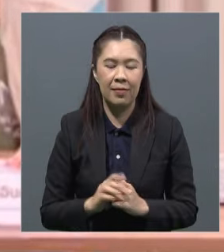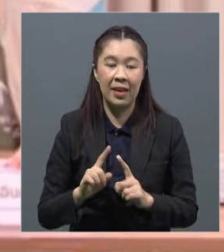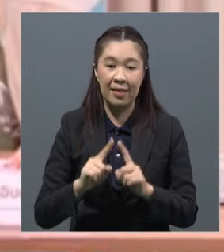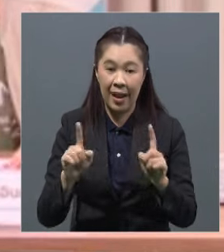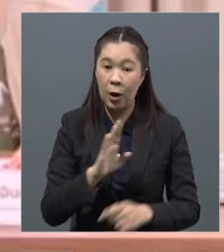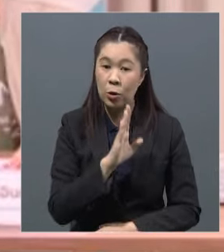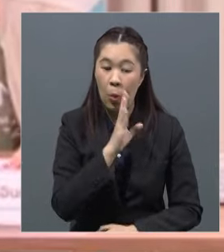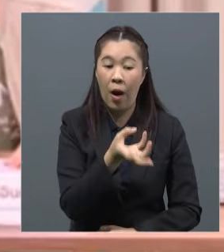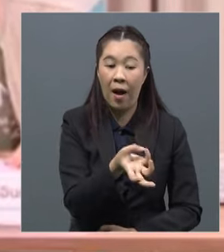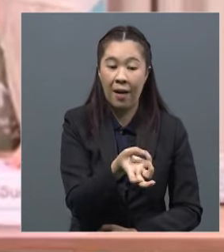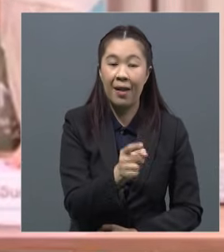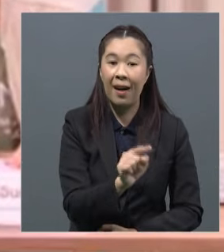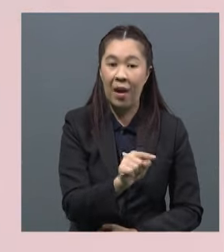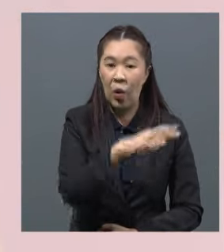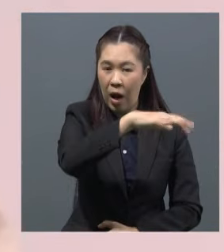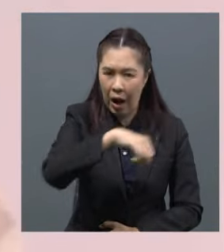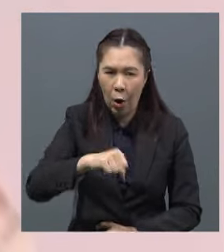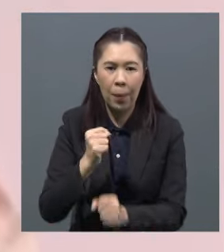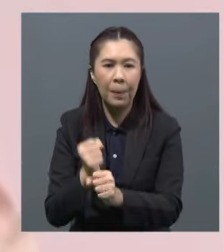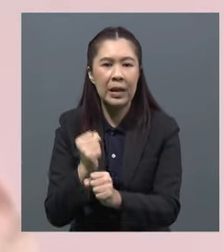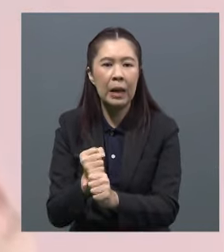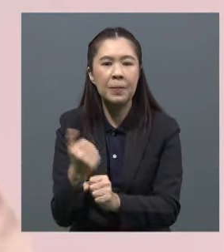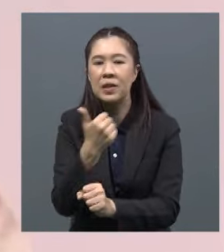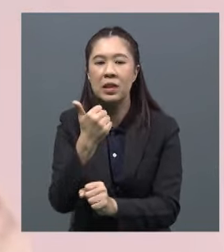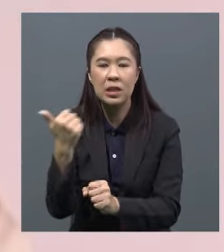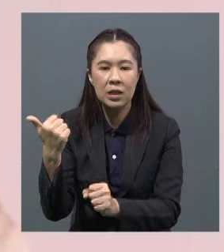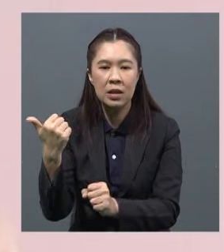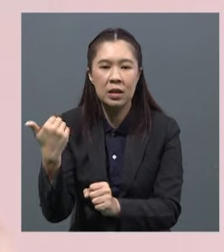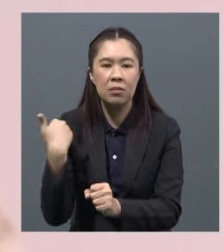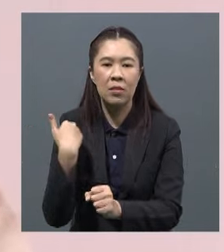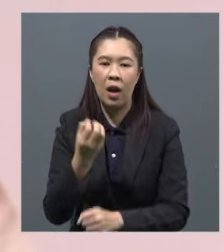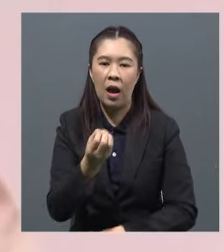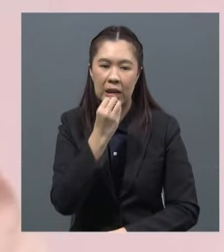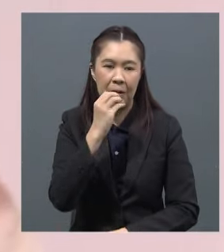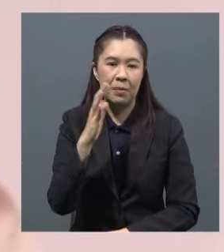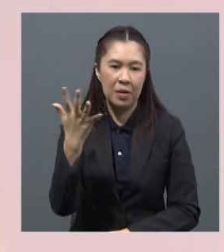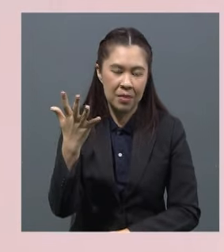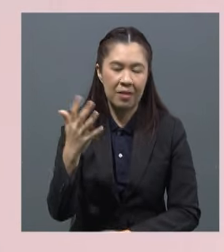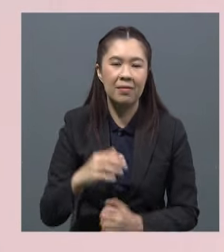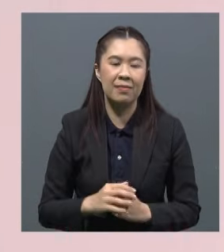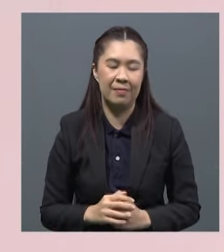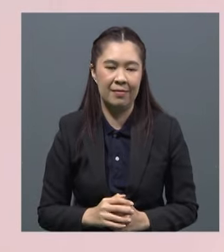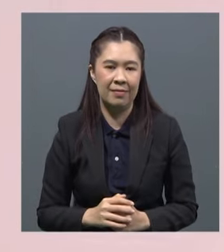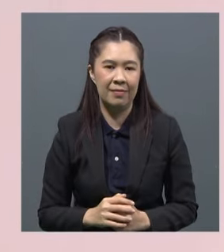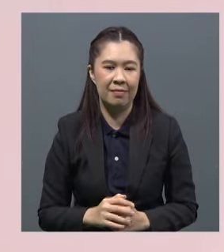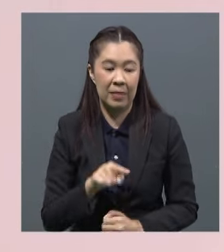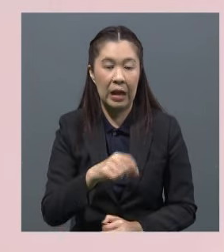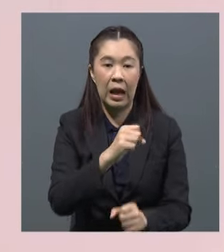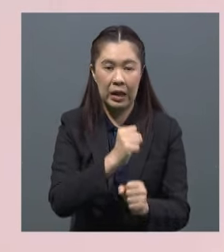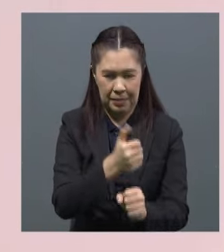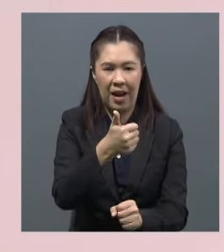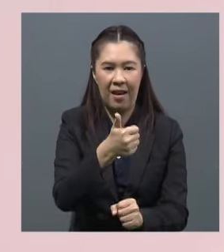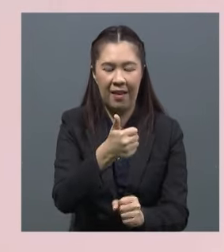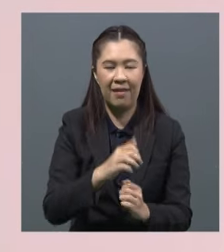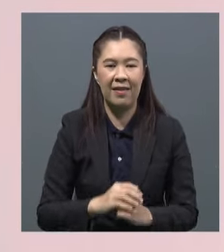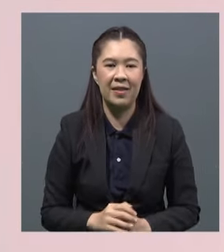ตกลงข้าวนี้ประมูลไปทำอย่างอื่นที่ไม่ได้เอาไปเกี่ยวข้องกับการบริโภคหรือว่าห่วงโซ่อาหารเลยเนี่ยอันนี้ทำได้เลยนะล